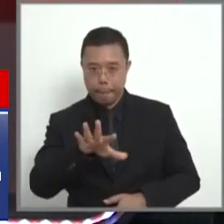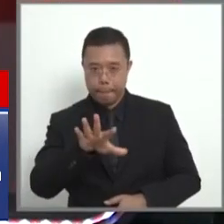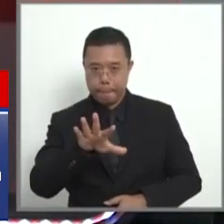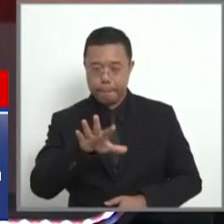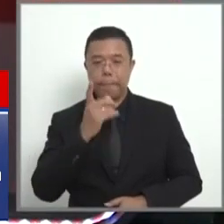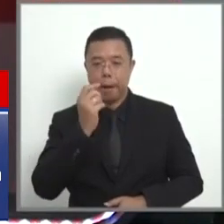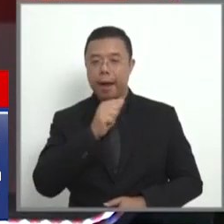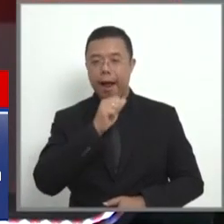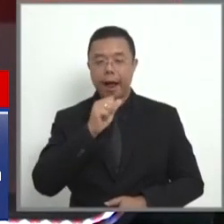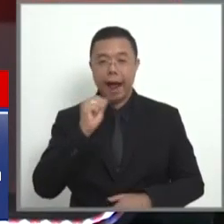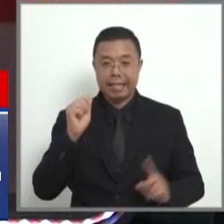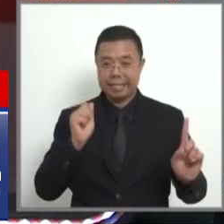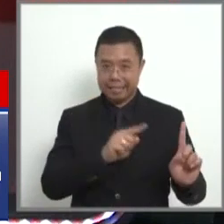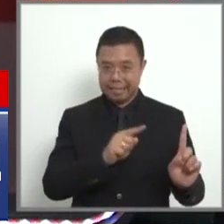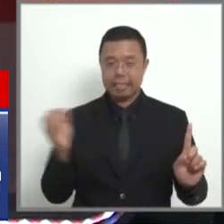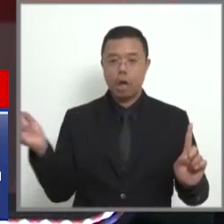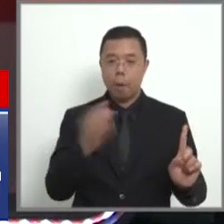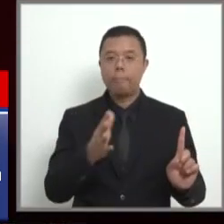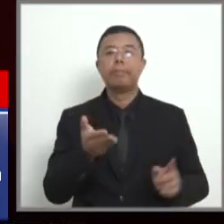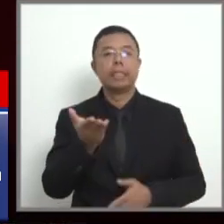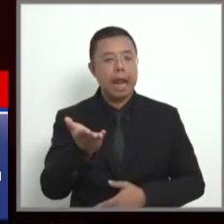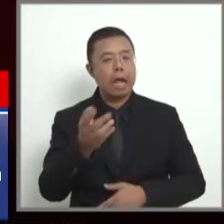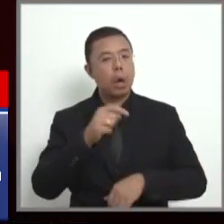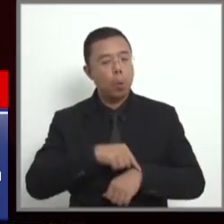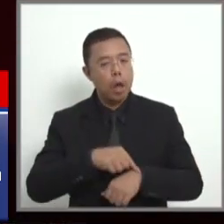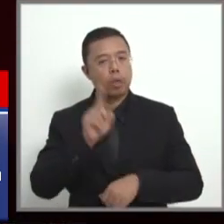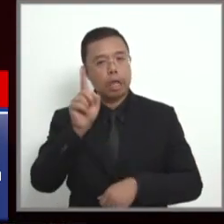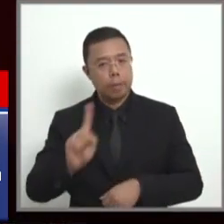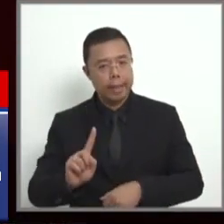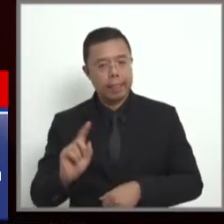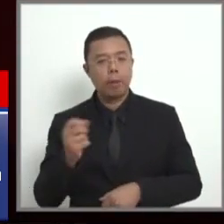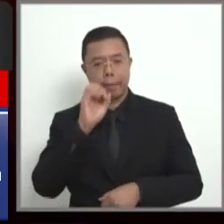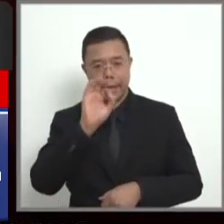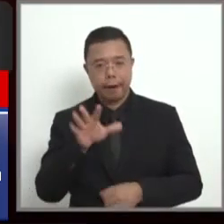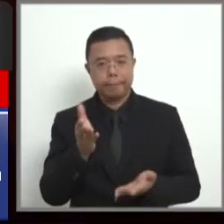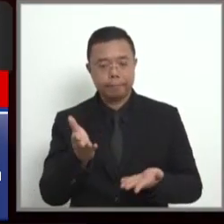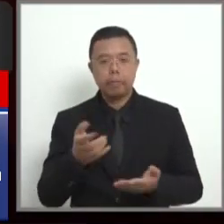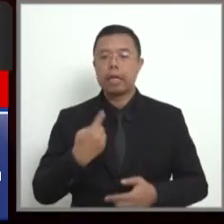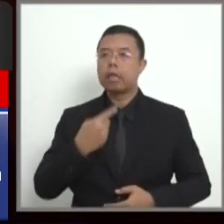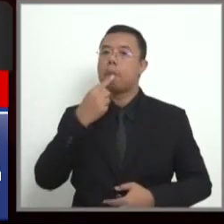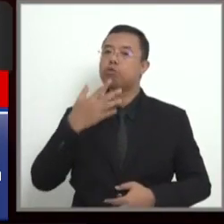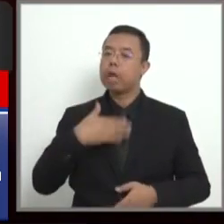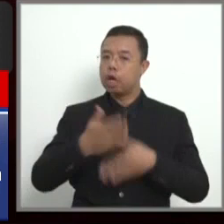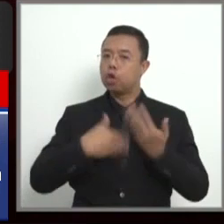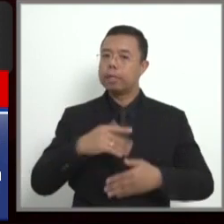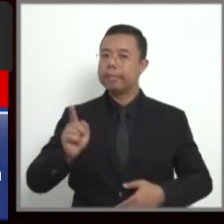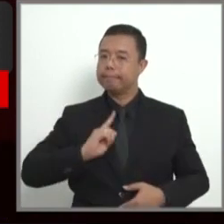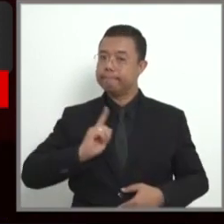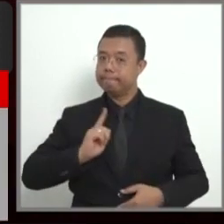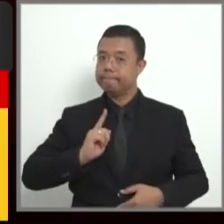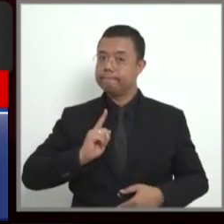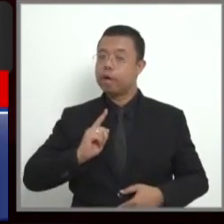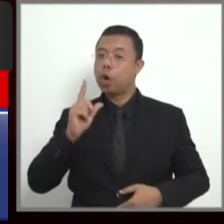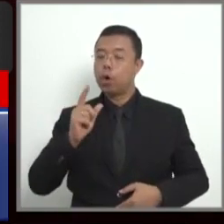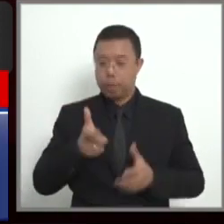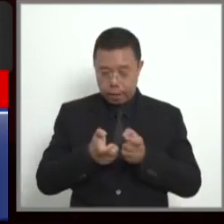Bapak Anis Rasid Mas Wedan silakan Bapak Ganjar waktu Bapak 1 menit dimulai saat Bapak berbicara kita punya industri swasta untuk